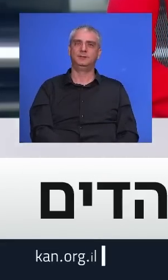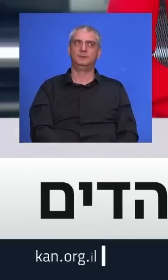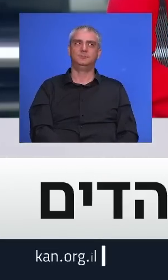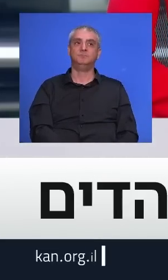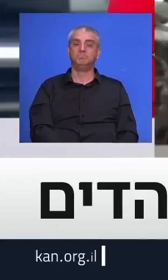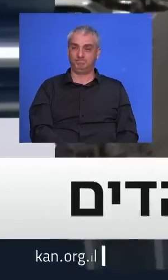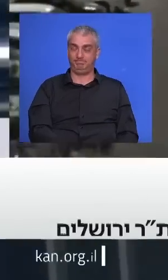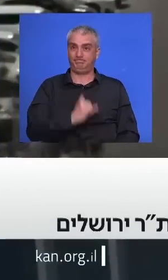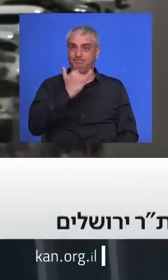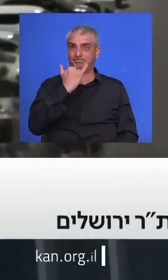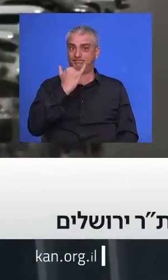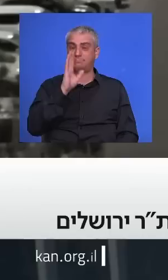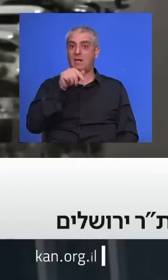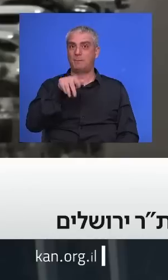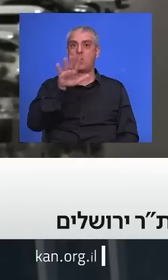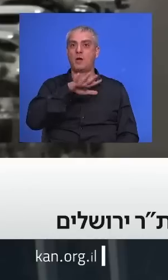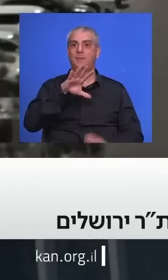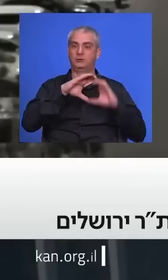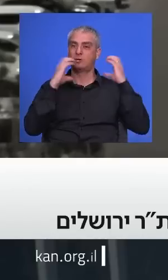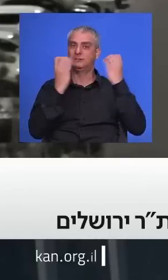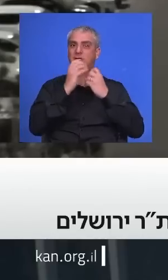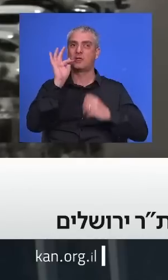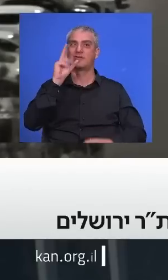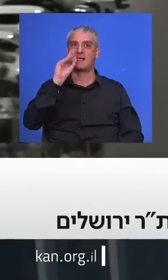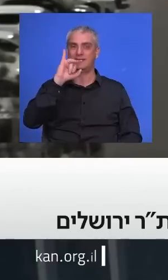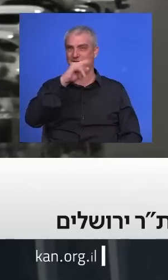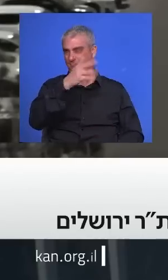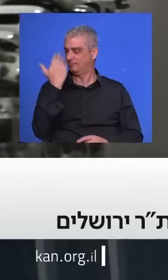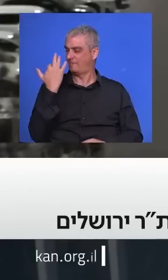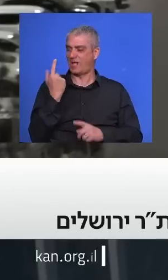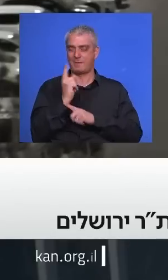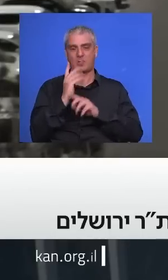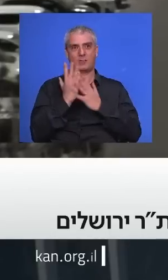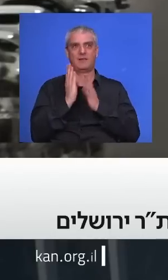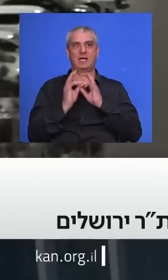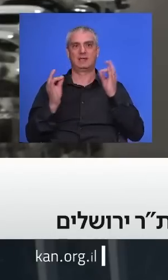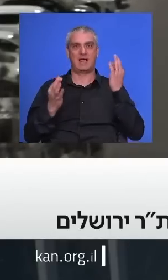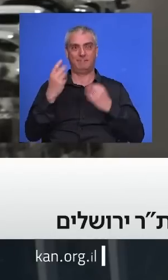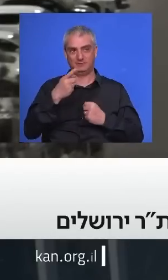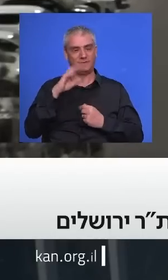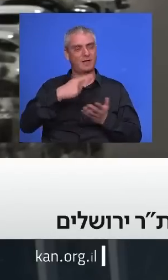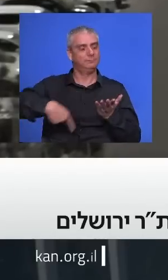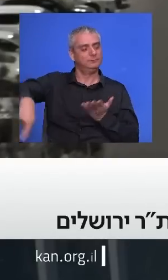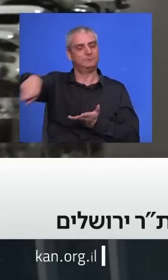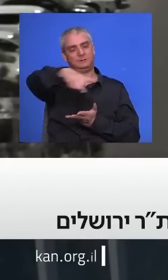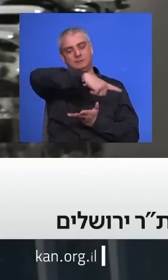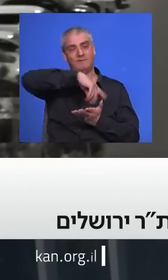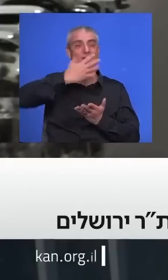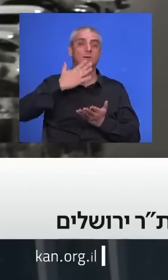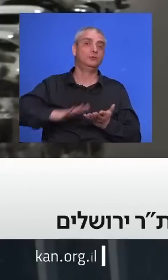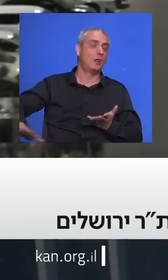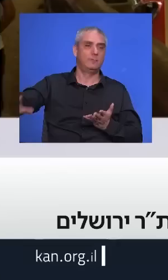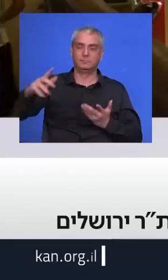בהחלט מיכל, גם כאן באזור האצטדיון טדי, היכן שהמשחק החל לפני כמה דקות, וגם מסביב לאצטדיון וגם בעיר כולה,